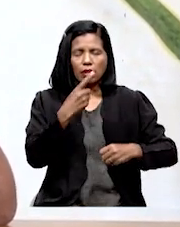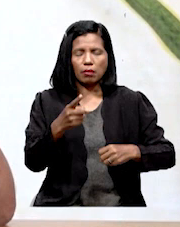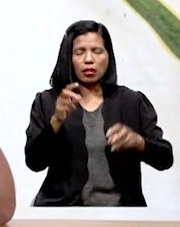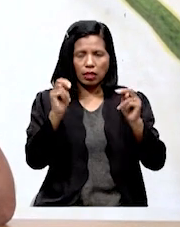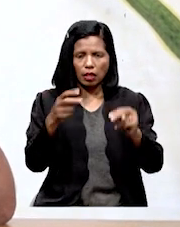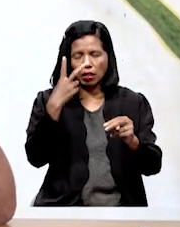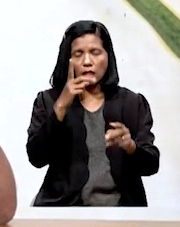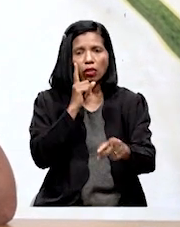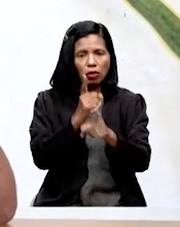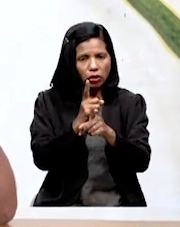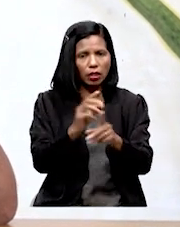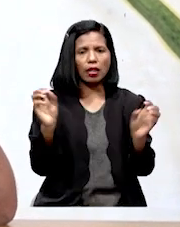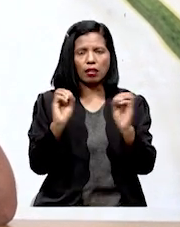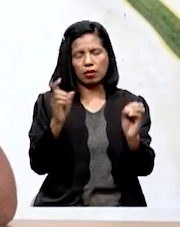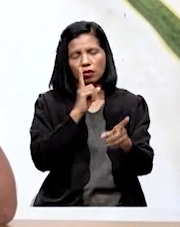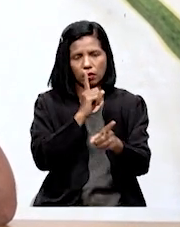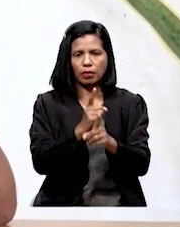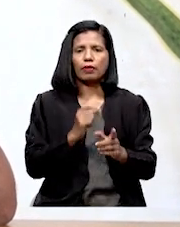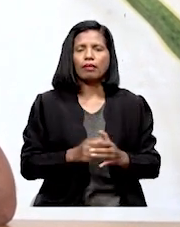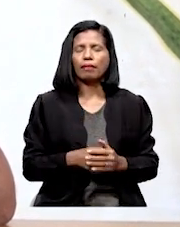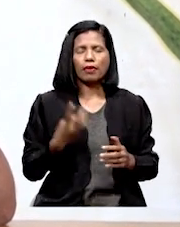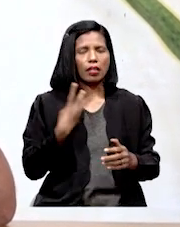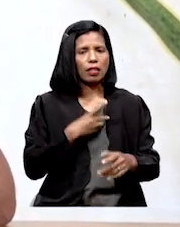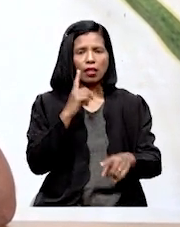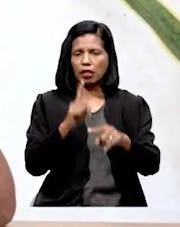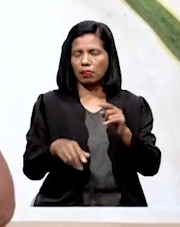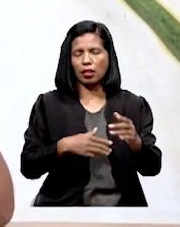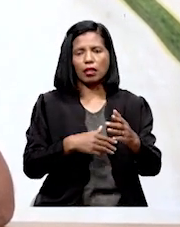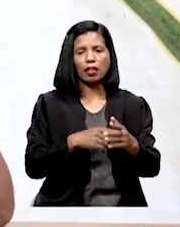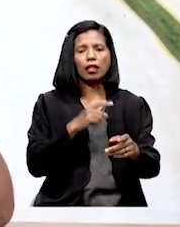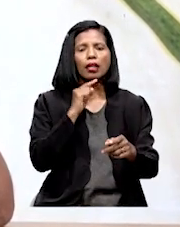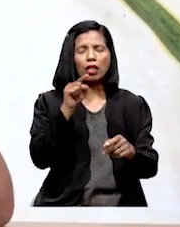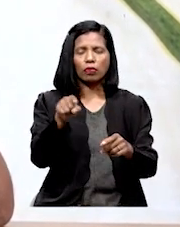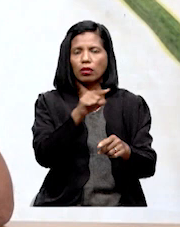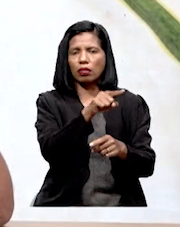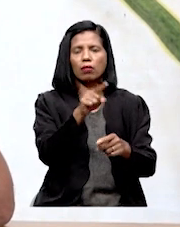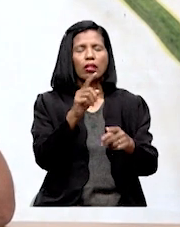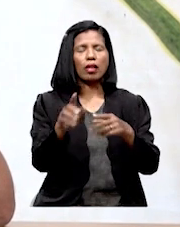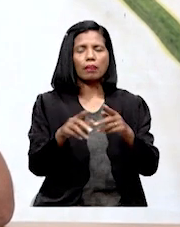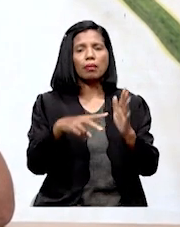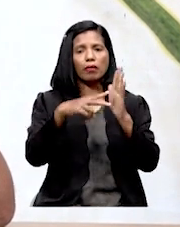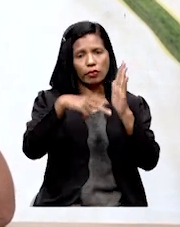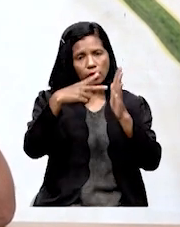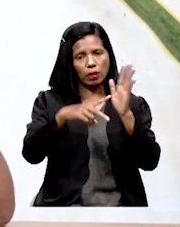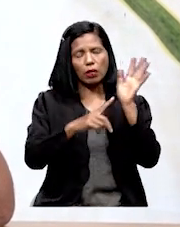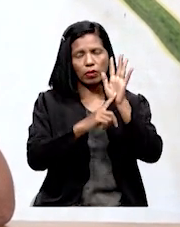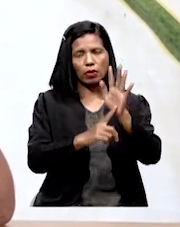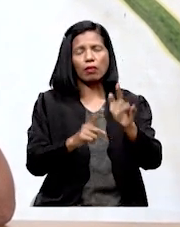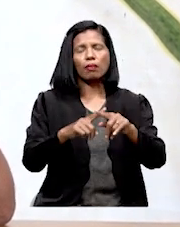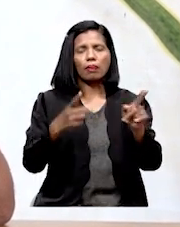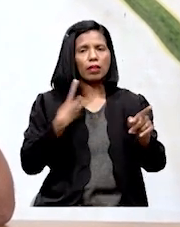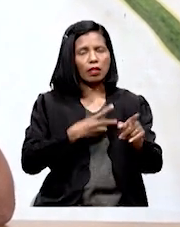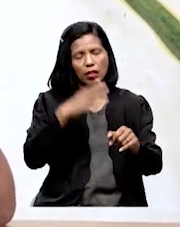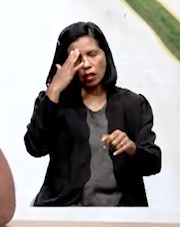faktus kala lao ita labele nar aku jare tema tama video ne ma ka em fasa ini ne babe ita latene